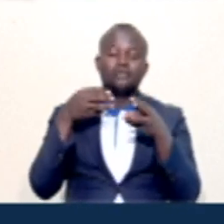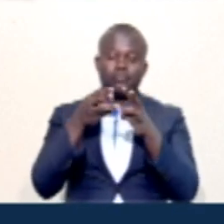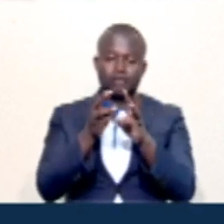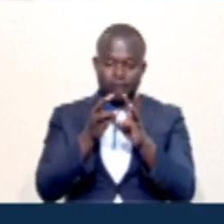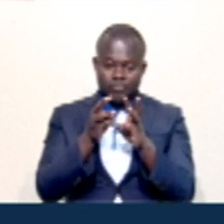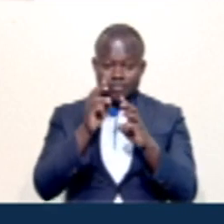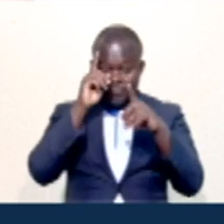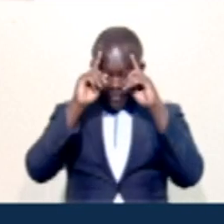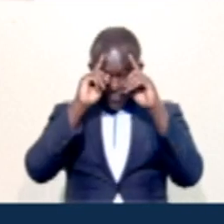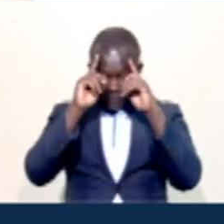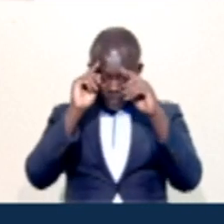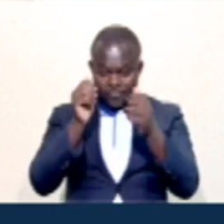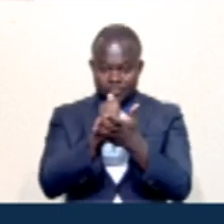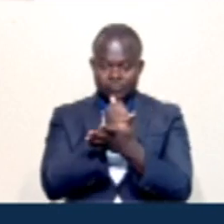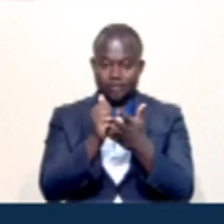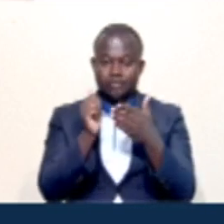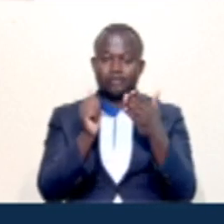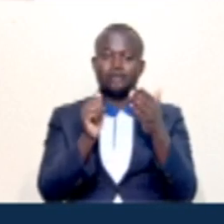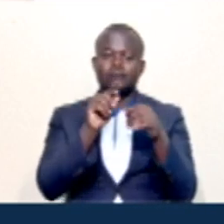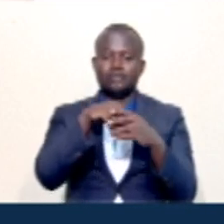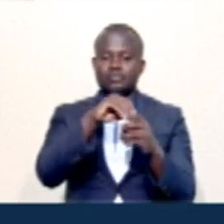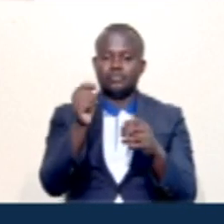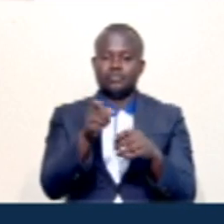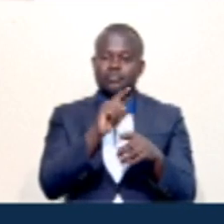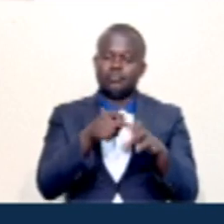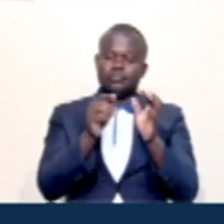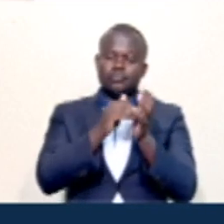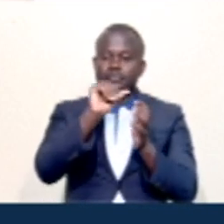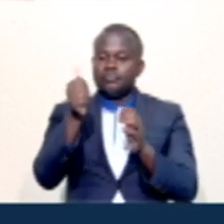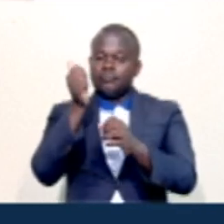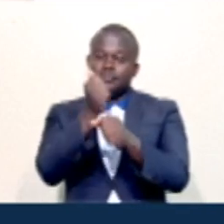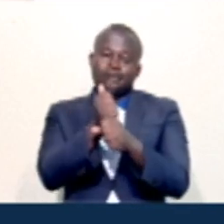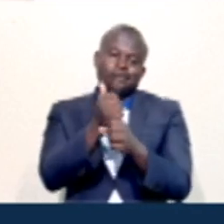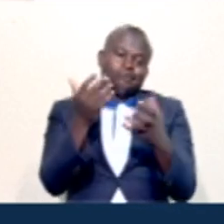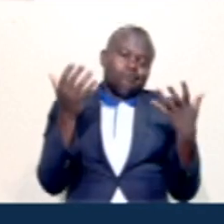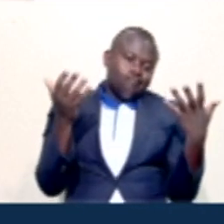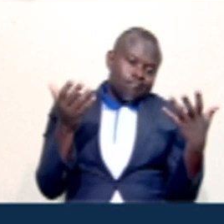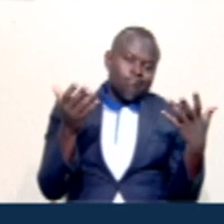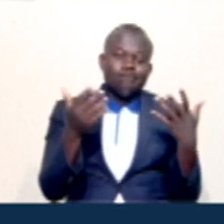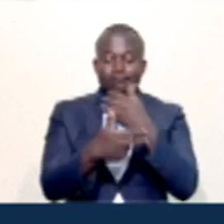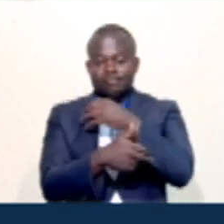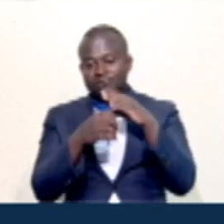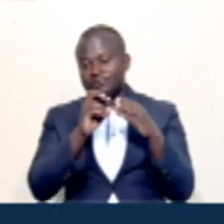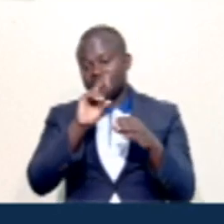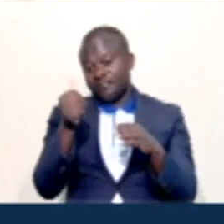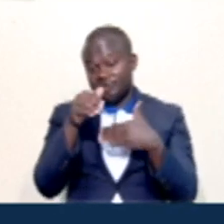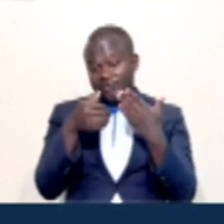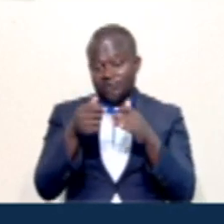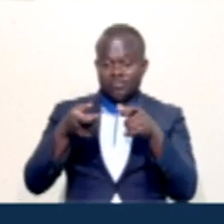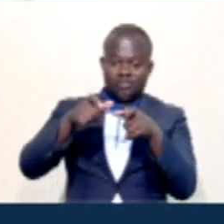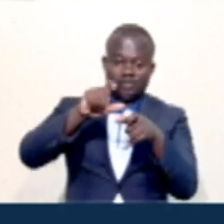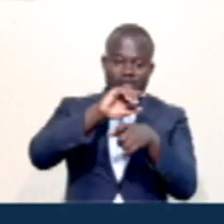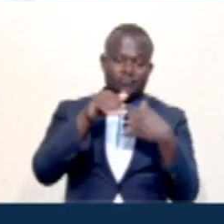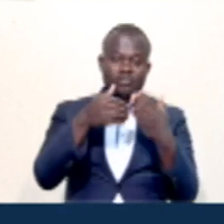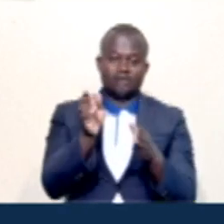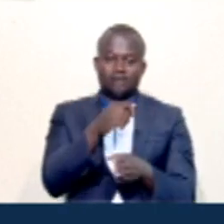yahimbye ibyangombwa ubwo yaba agiye mu kindi cyaha ariko akajya n'ibindi akora wenda byo kwiba cyangwa n'ikindi, ubwo byaba byiyongereye ari